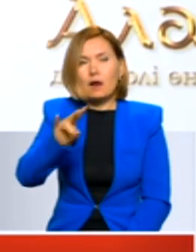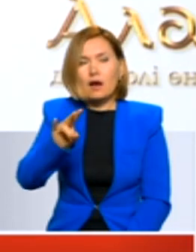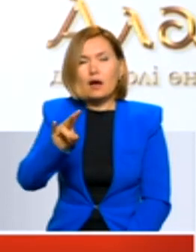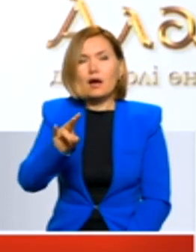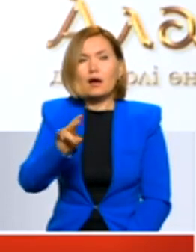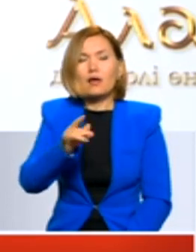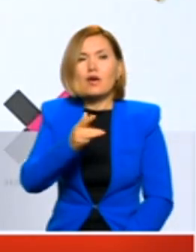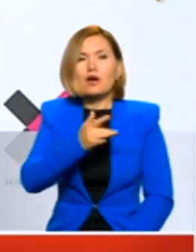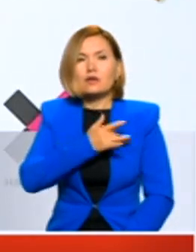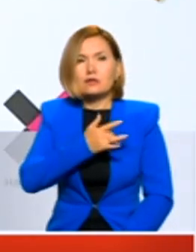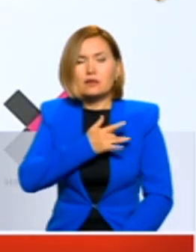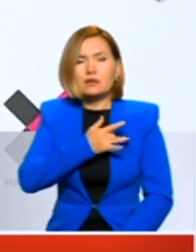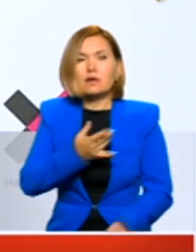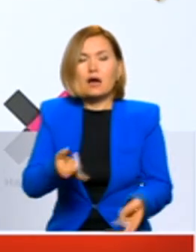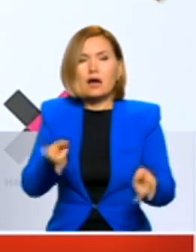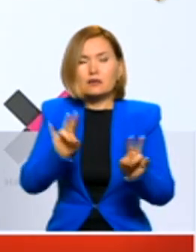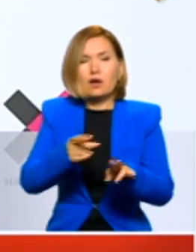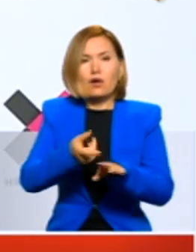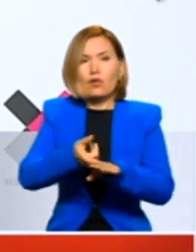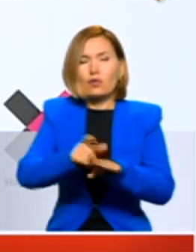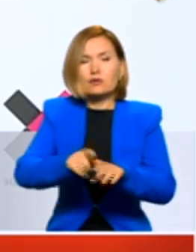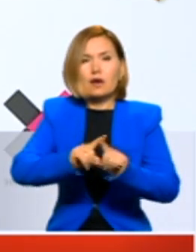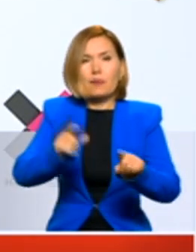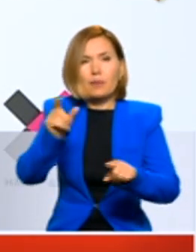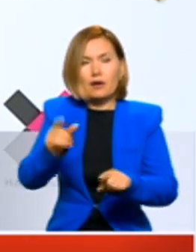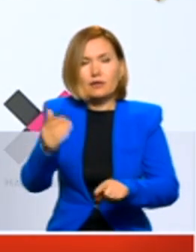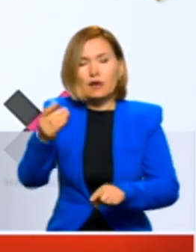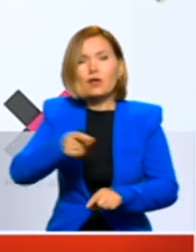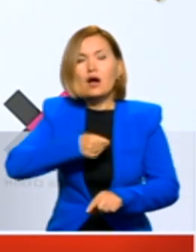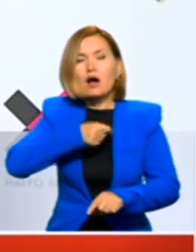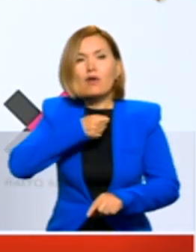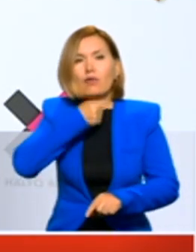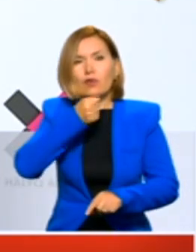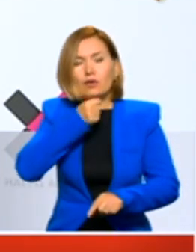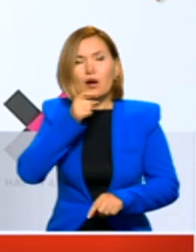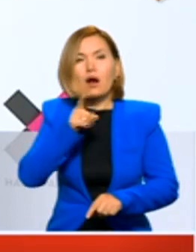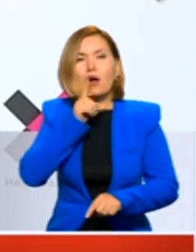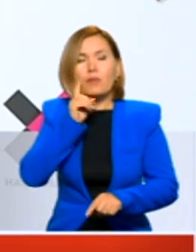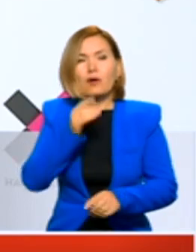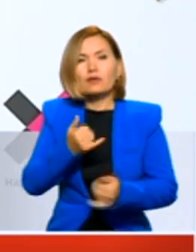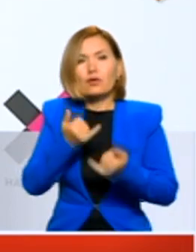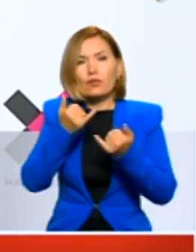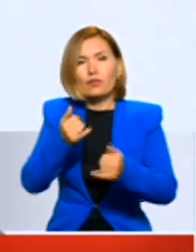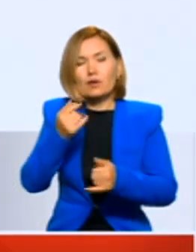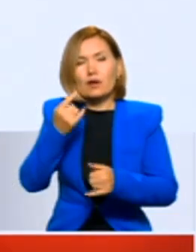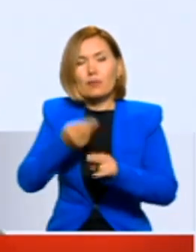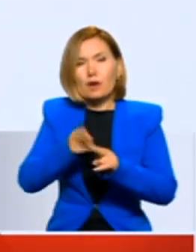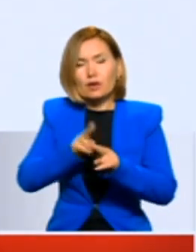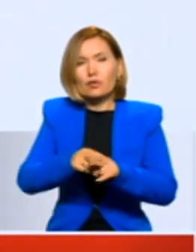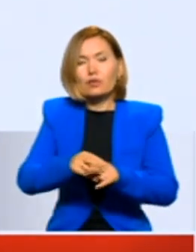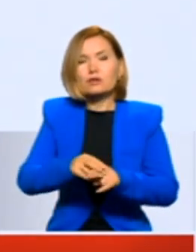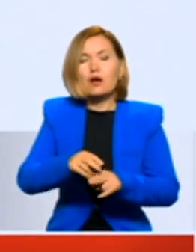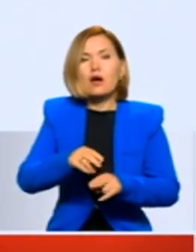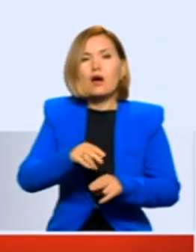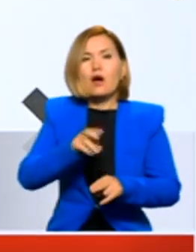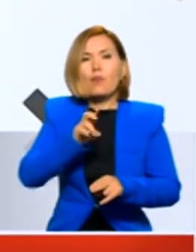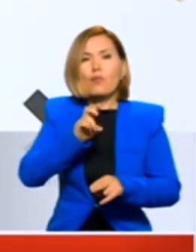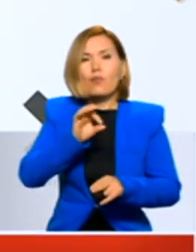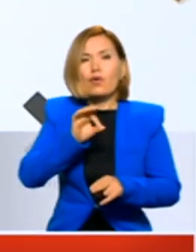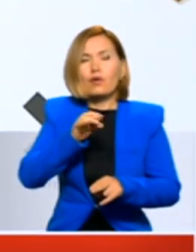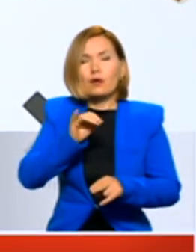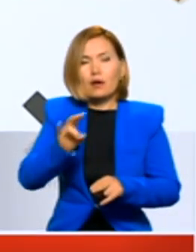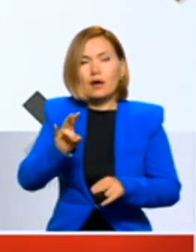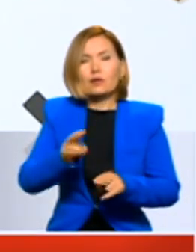түбінен ойып орын алған кәдімгі Нау еңкейген баладан еңбек деген қартқа дейінгі ұғынықты тілі. Алматы шаһарында